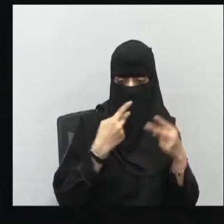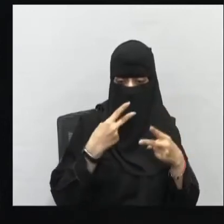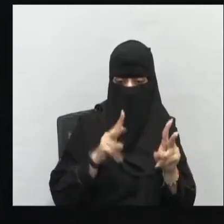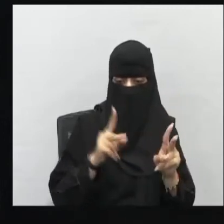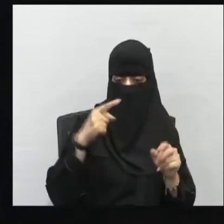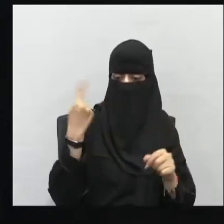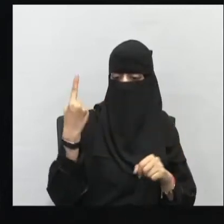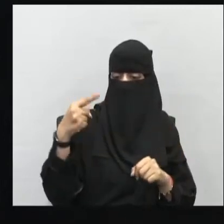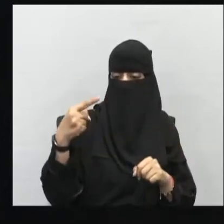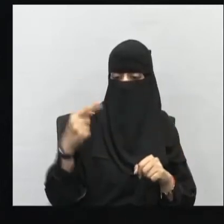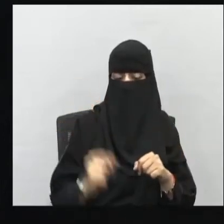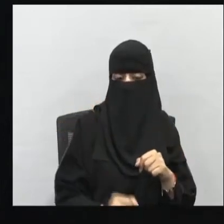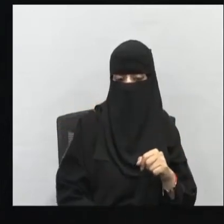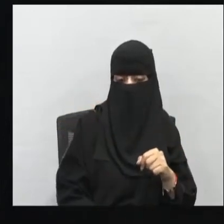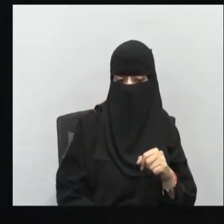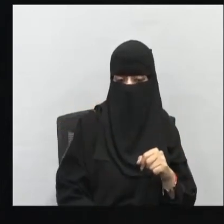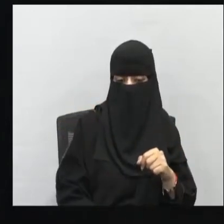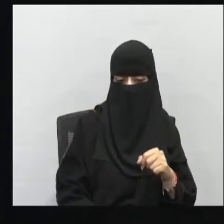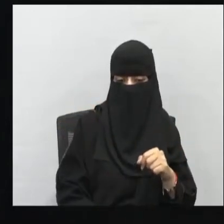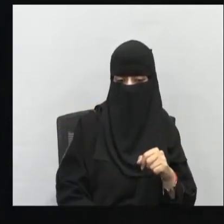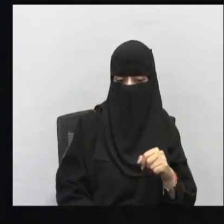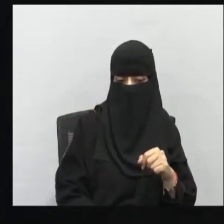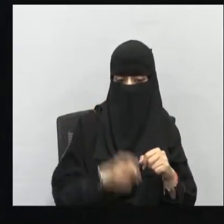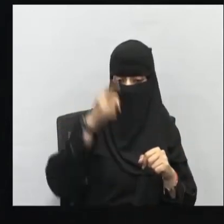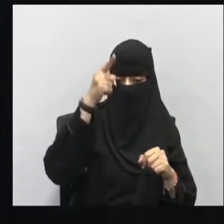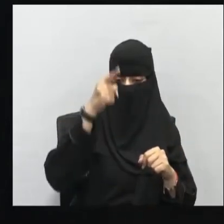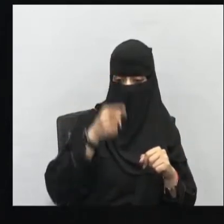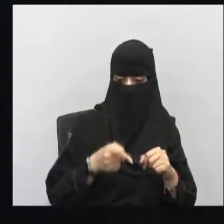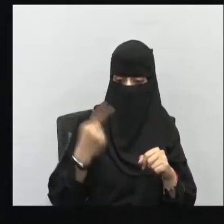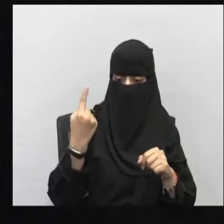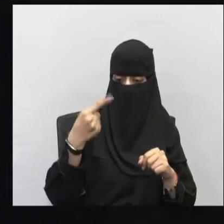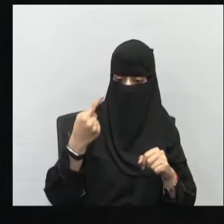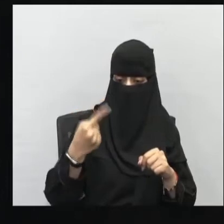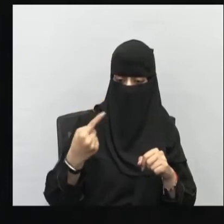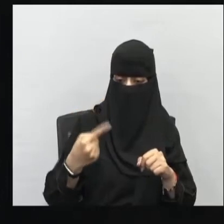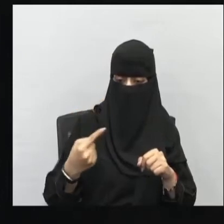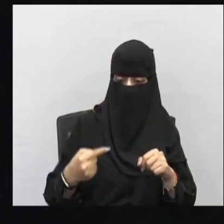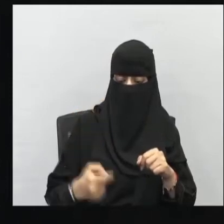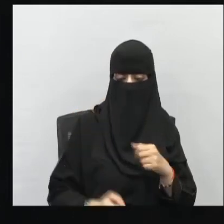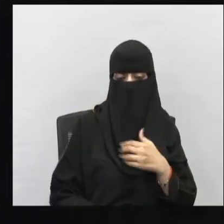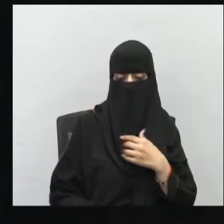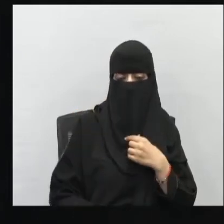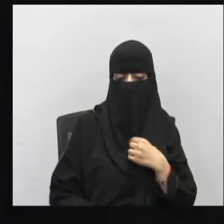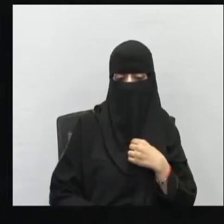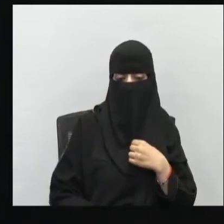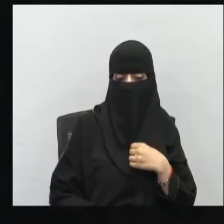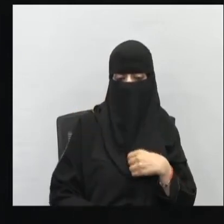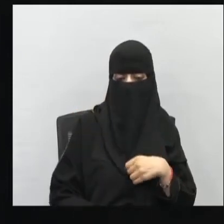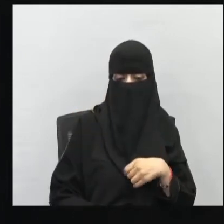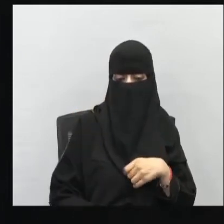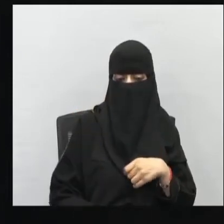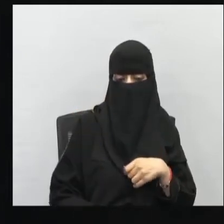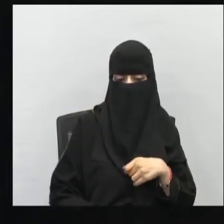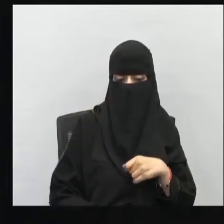بالعدد 10، ونبدأ هنا بالعد عشرات. يلا أعطكم فرصة